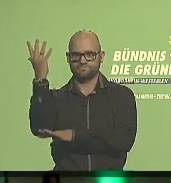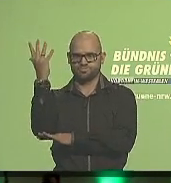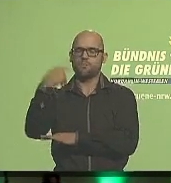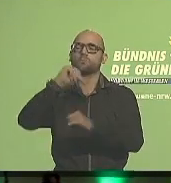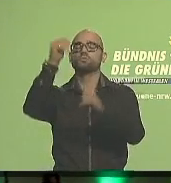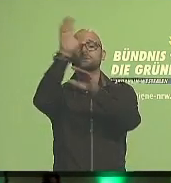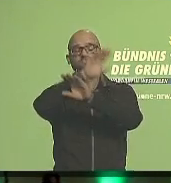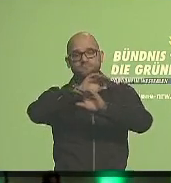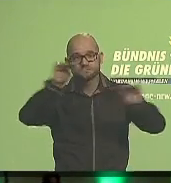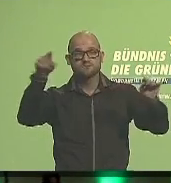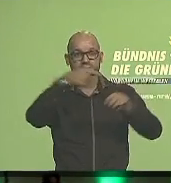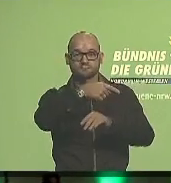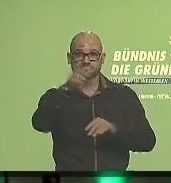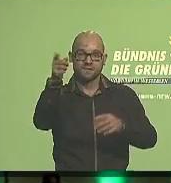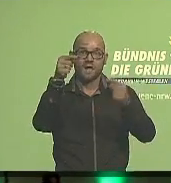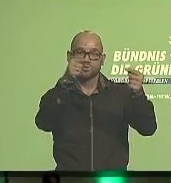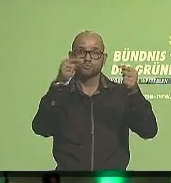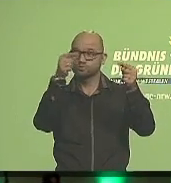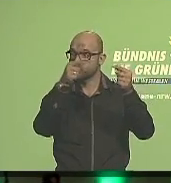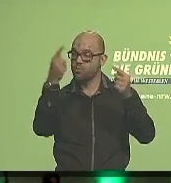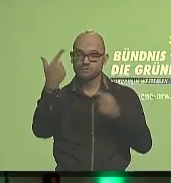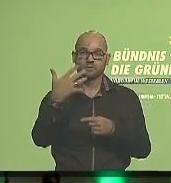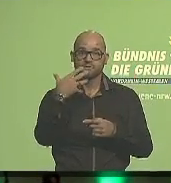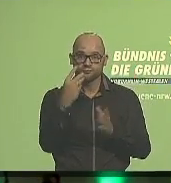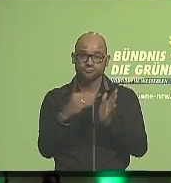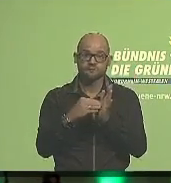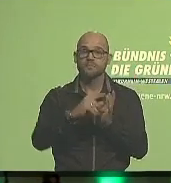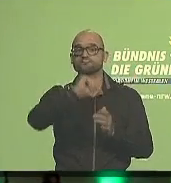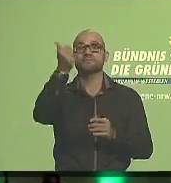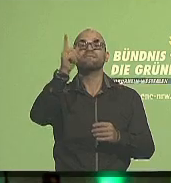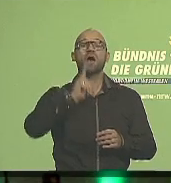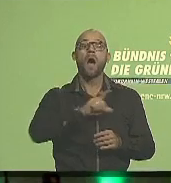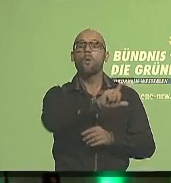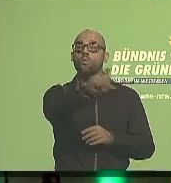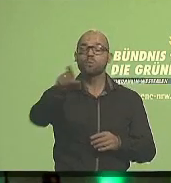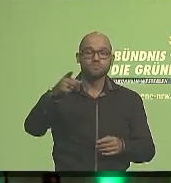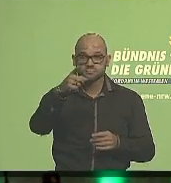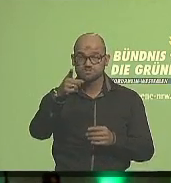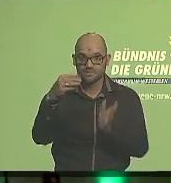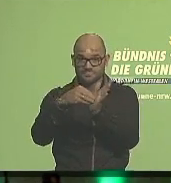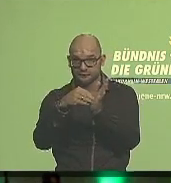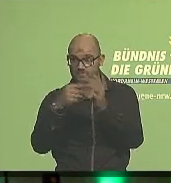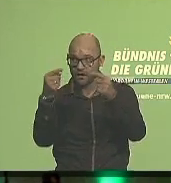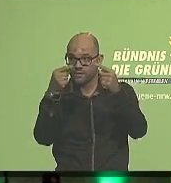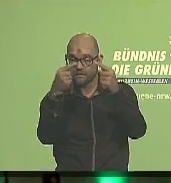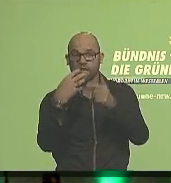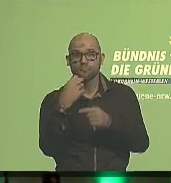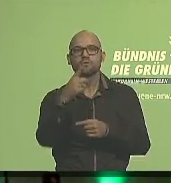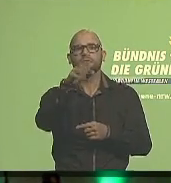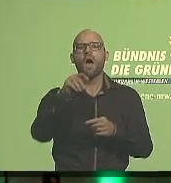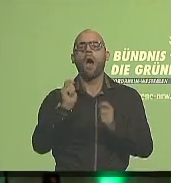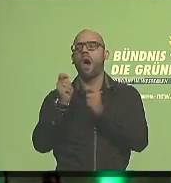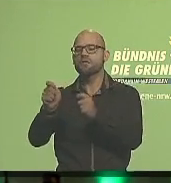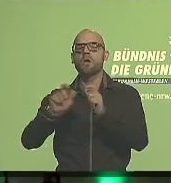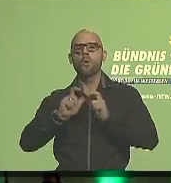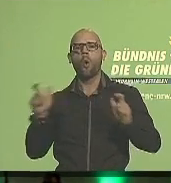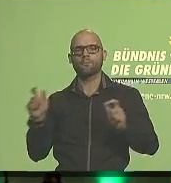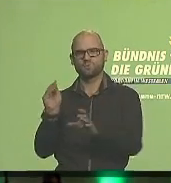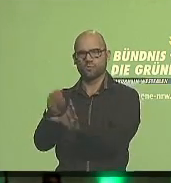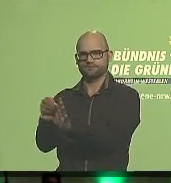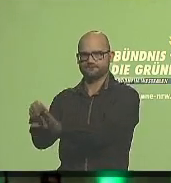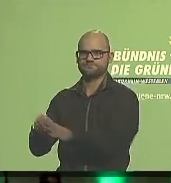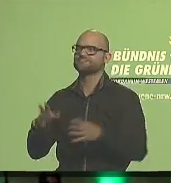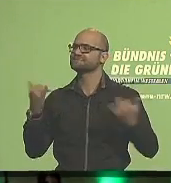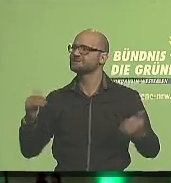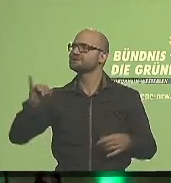beteiligen wollt, vor allem wenn sich Frauen noch an der Debatte beteiligen wollen, eure Wortmeldung könnt ihr hier vorne bei der Antragskommission einwerfen. Und jetzt Johannes, du